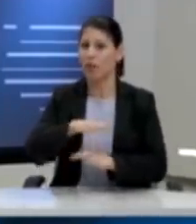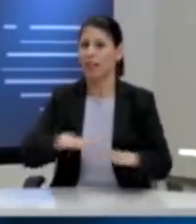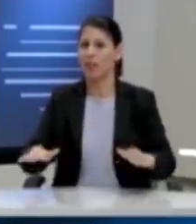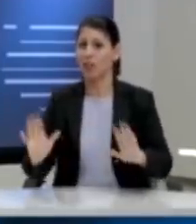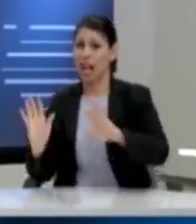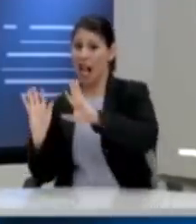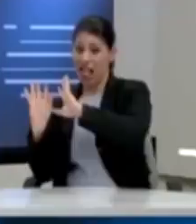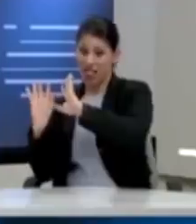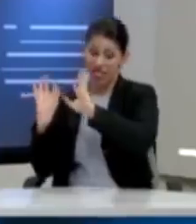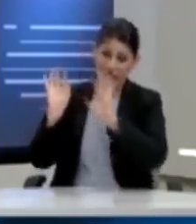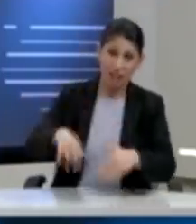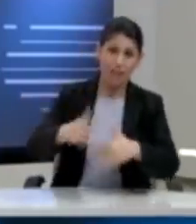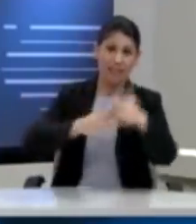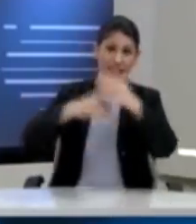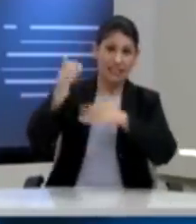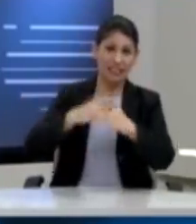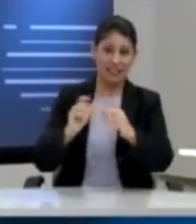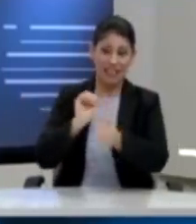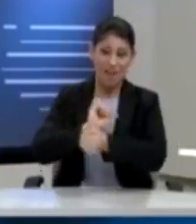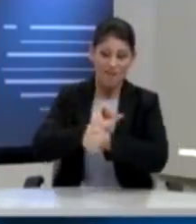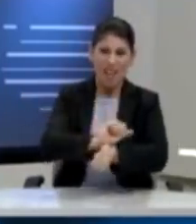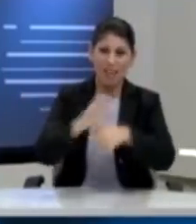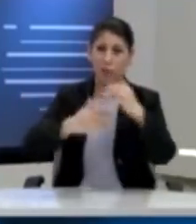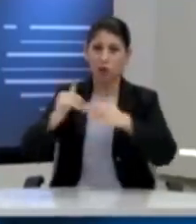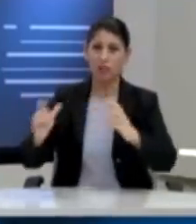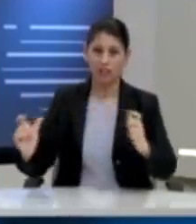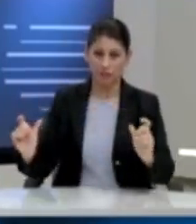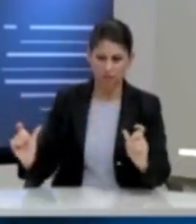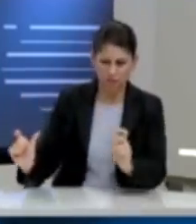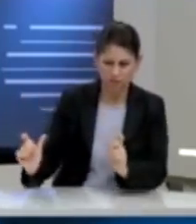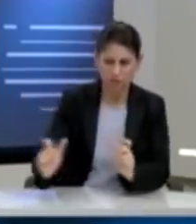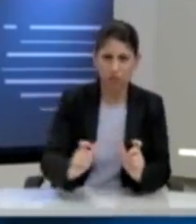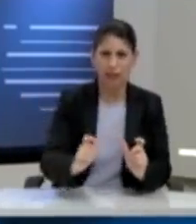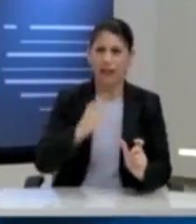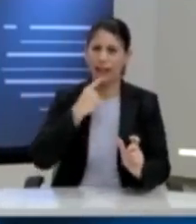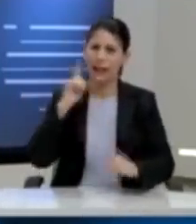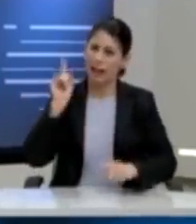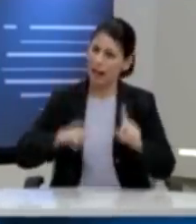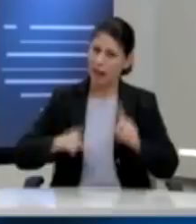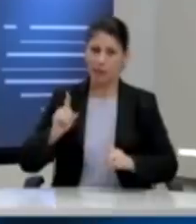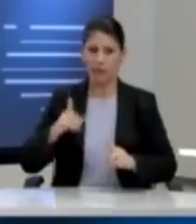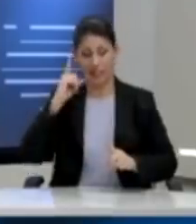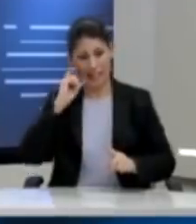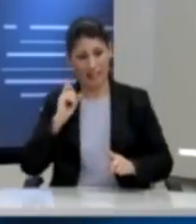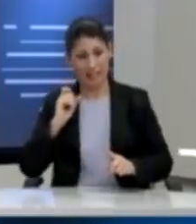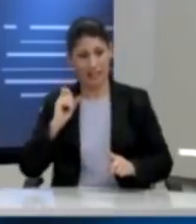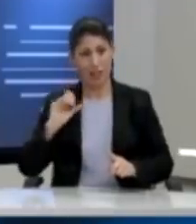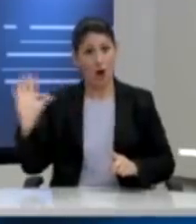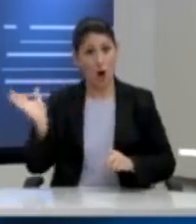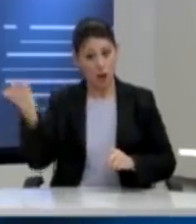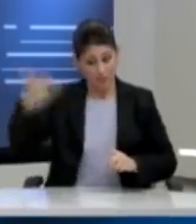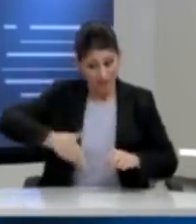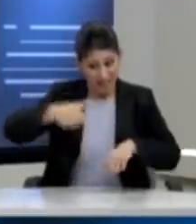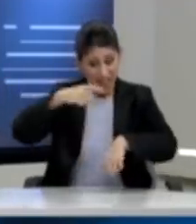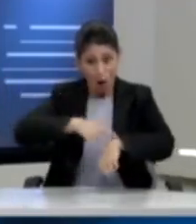Θα γκρεμίσει τα τύχη και τις φυλακές που χτίζετε. Και επειδή λέτε πότε πότε, να ξέρετε ότι όσα φέρνει η